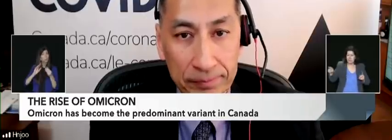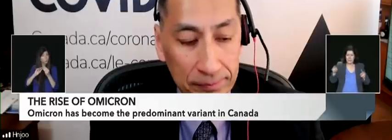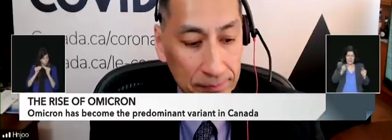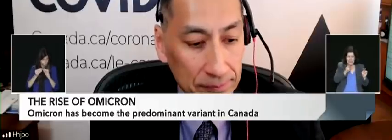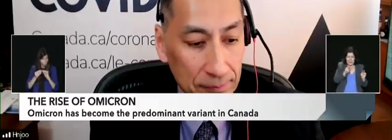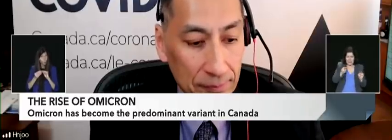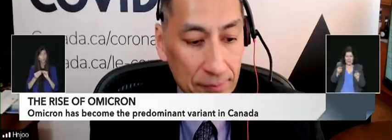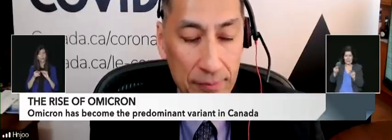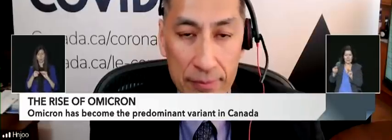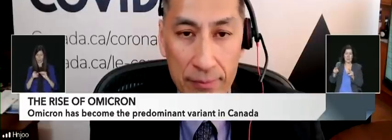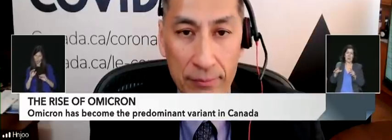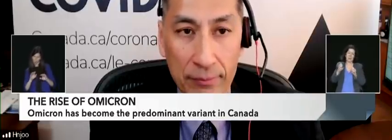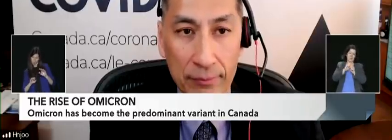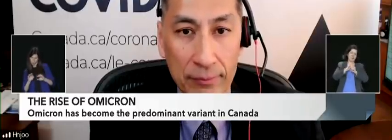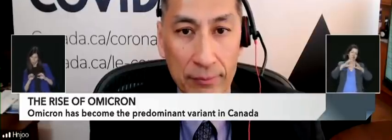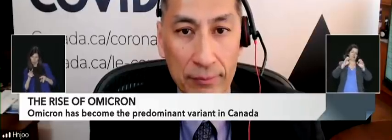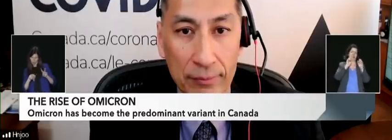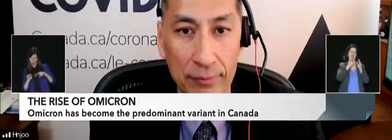soins de santé.